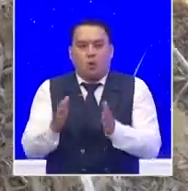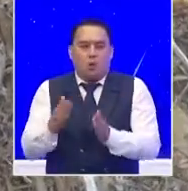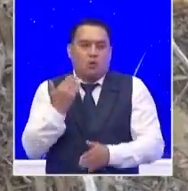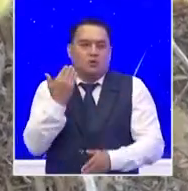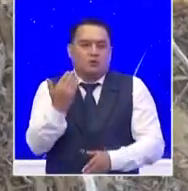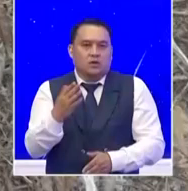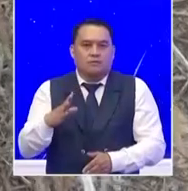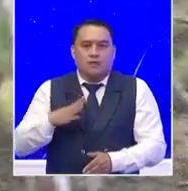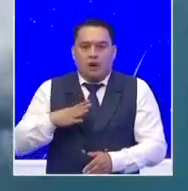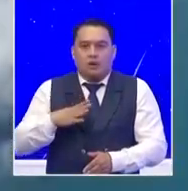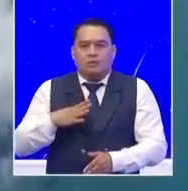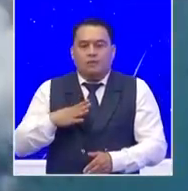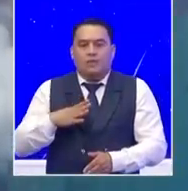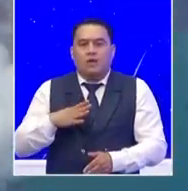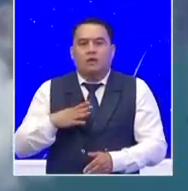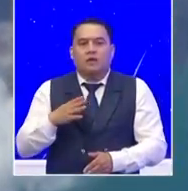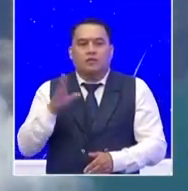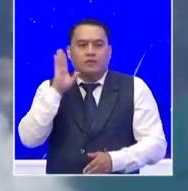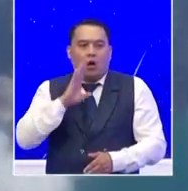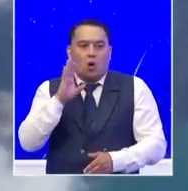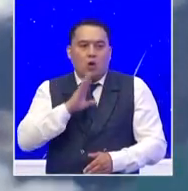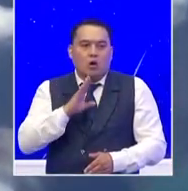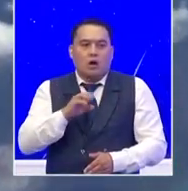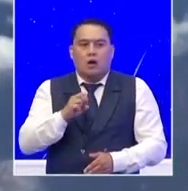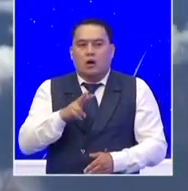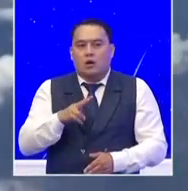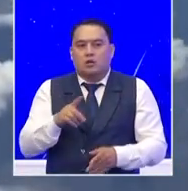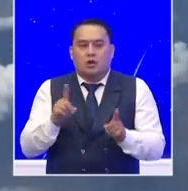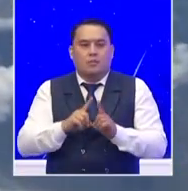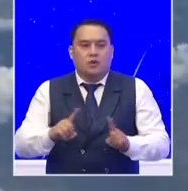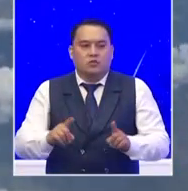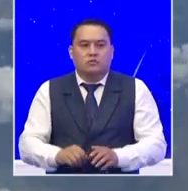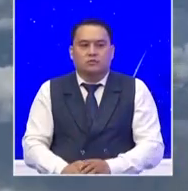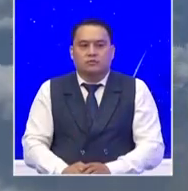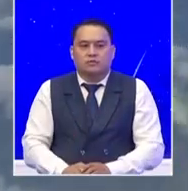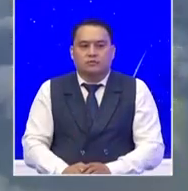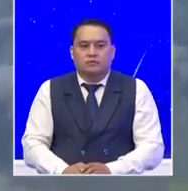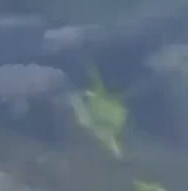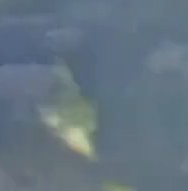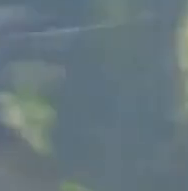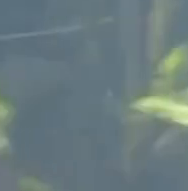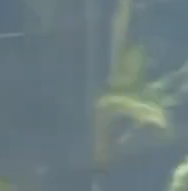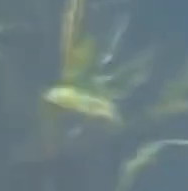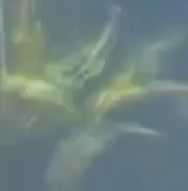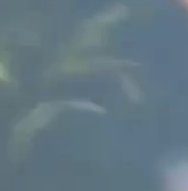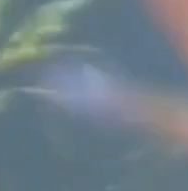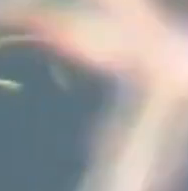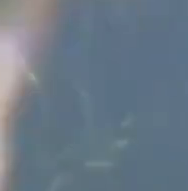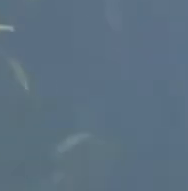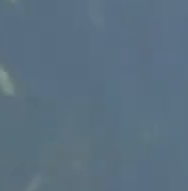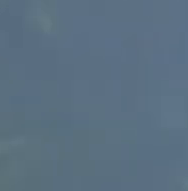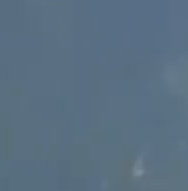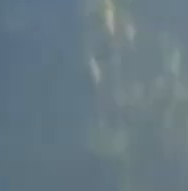нам, семиреченцам, решать, быть лазурному побережью края райским уголком или мусорным адом. Евгения Присяжная, Ерлан Азамбай, телеканал